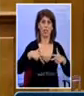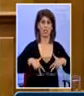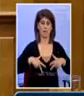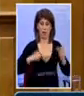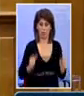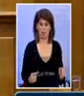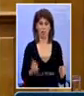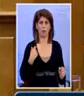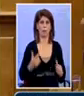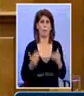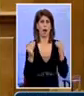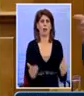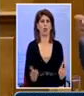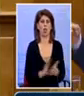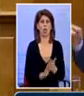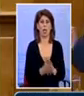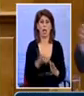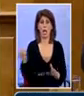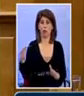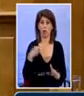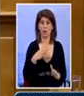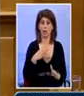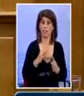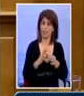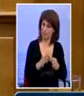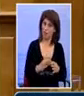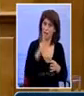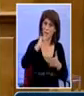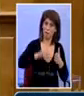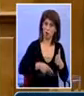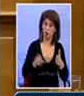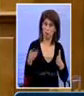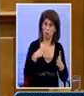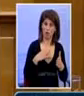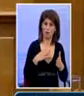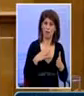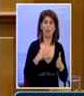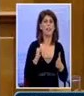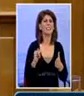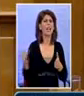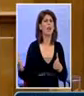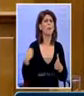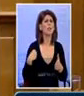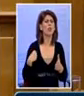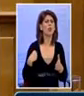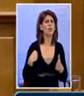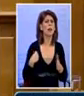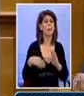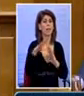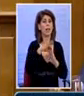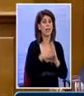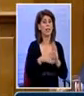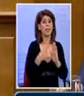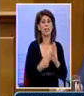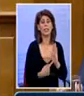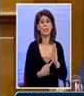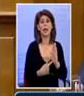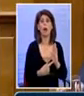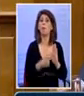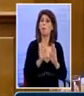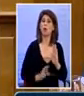στόχους. Και αυτό εσείς το λέτε συνέχεια του μνημονίου. Τι άλλο αφήσατε? Μια λίστα που προέβλεπε μείωση του